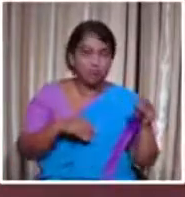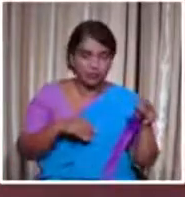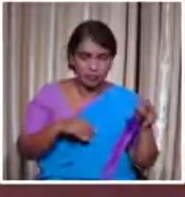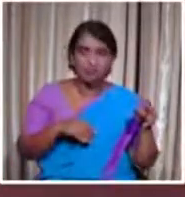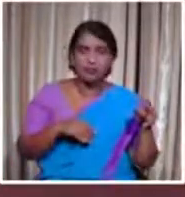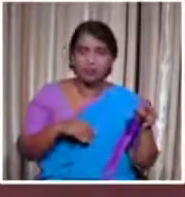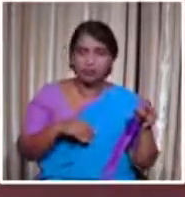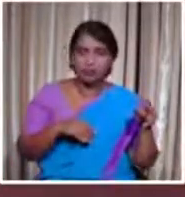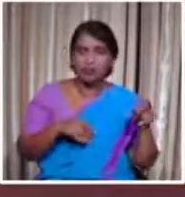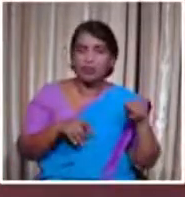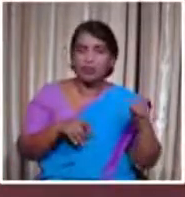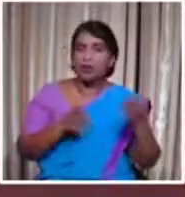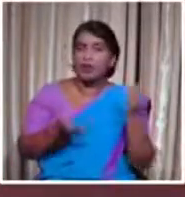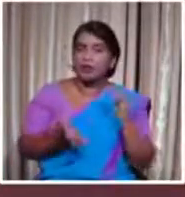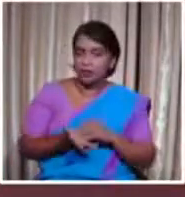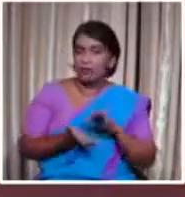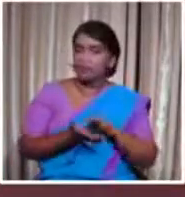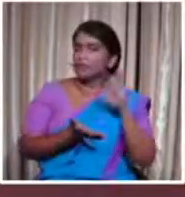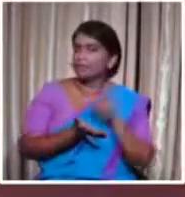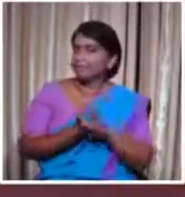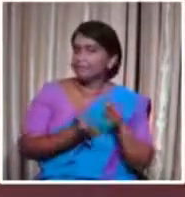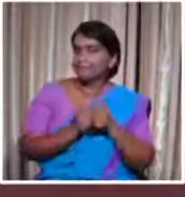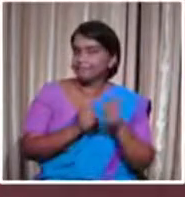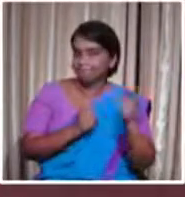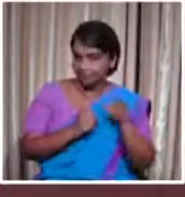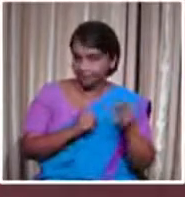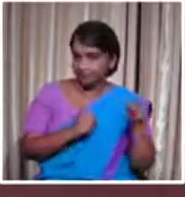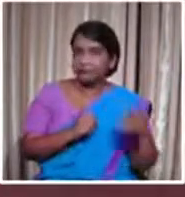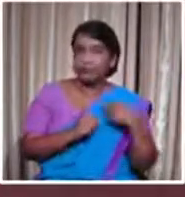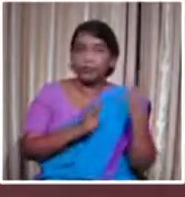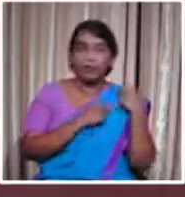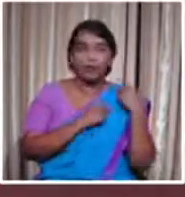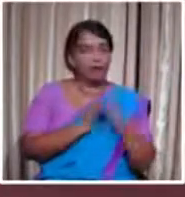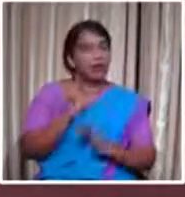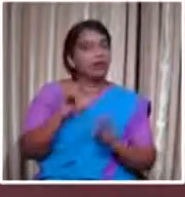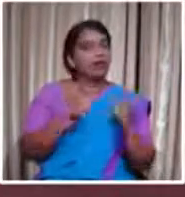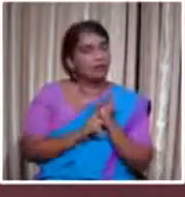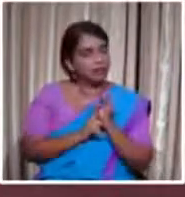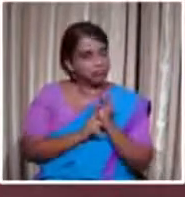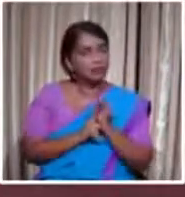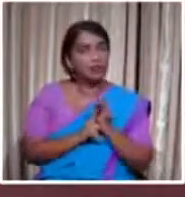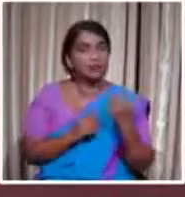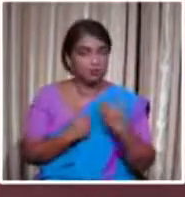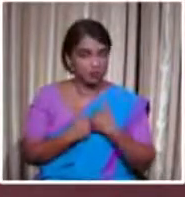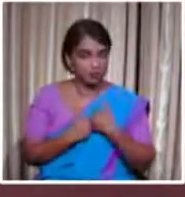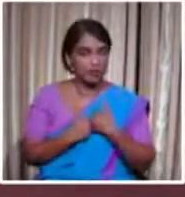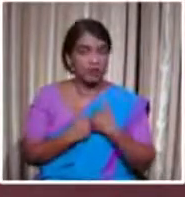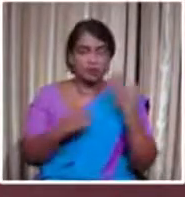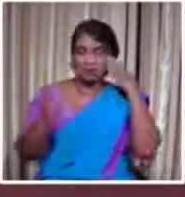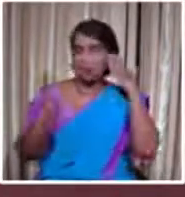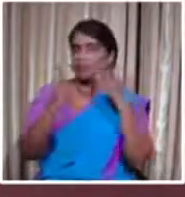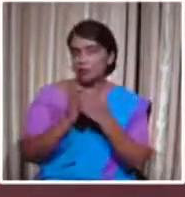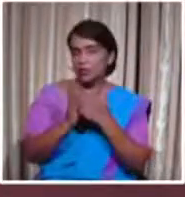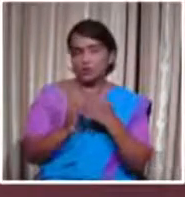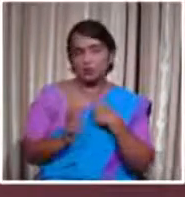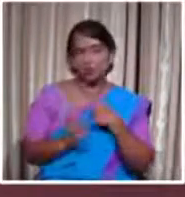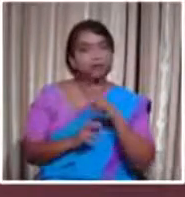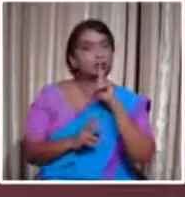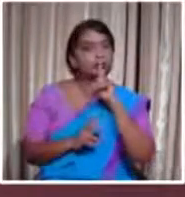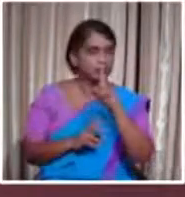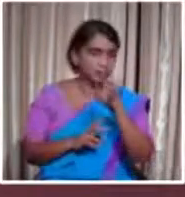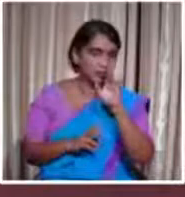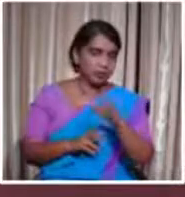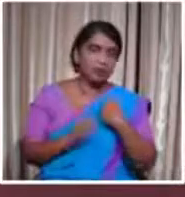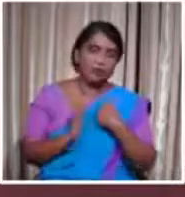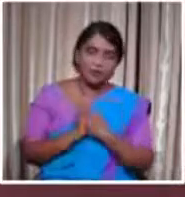සිදුවී මගින් මෙම යලි තහවුරු වී තියෙනවා විශේෂ අමාත්‍යවරයා ලෙසත් මගේ අවධානය මේ සඳහා යොමු වී ඇති බව මම